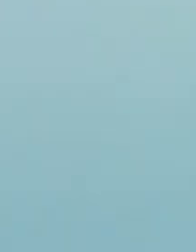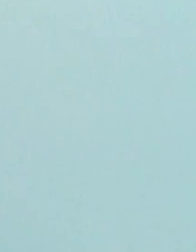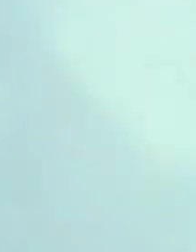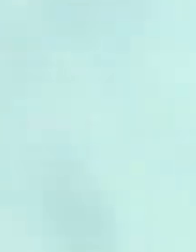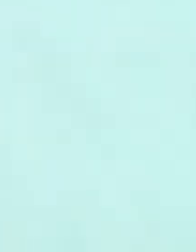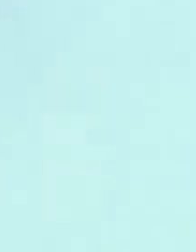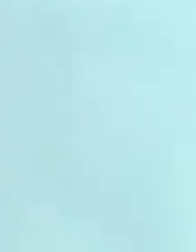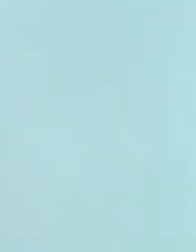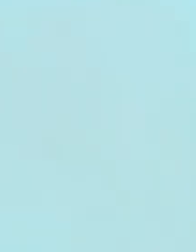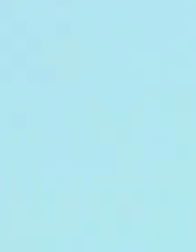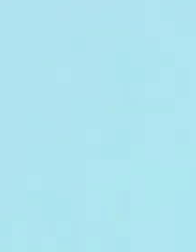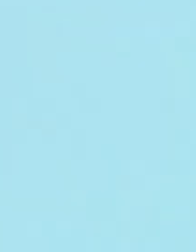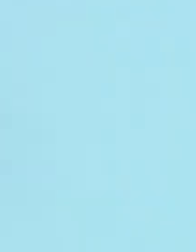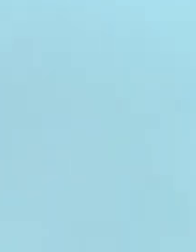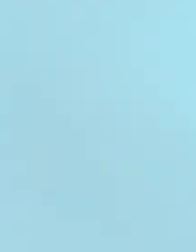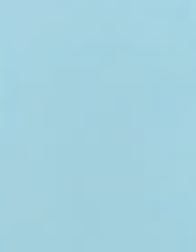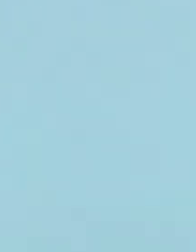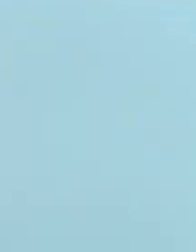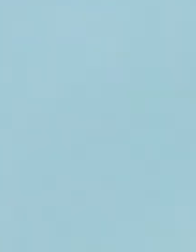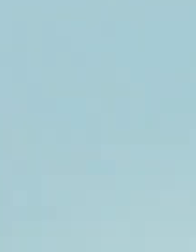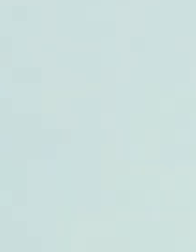아, 잘 쳤다.